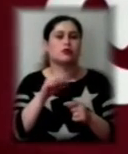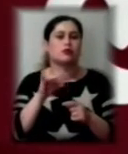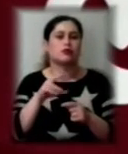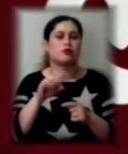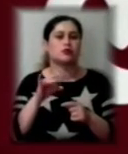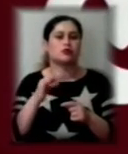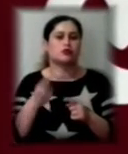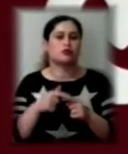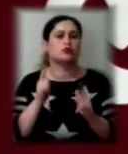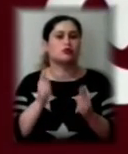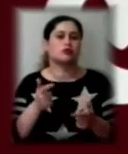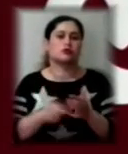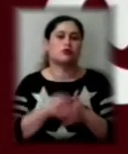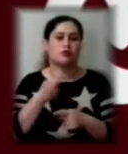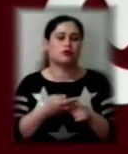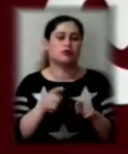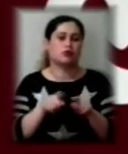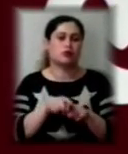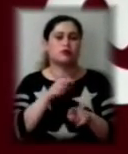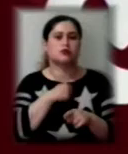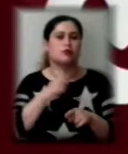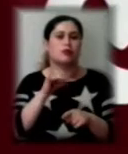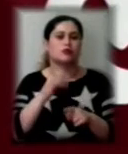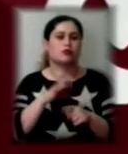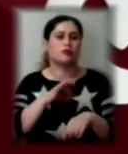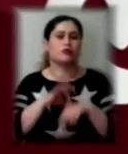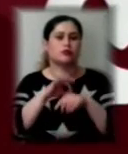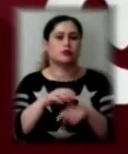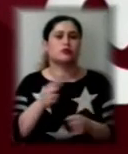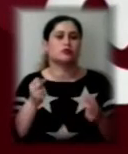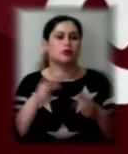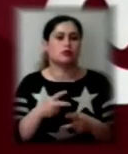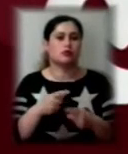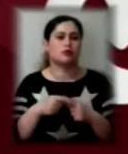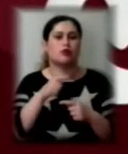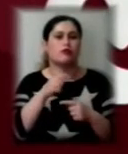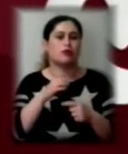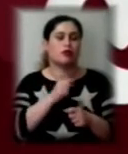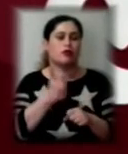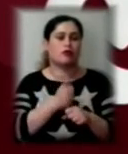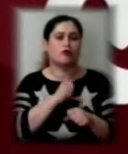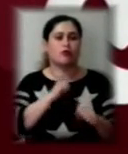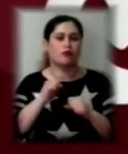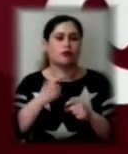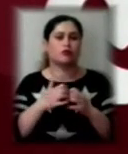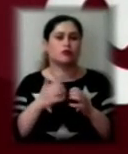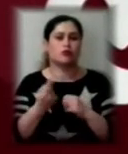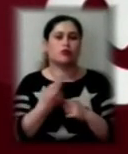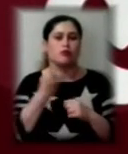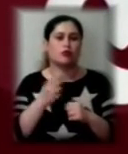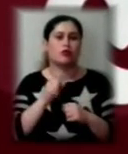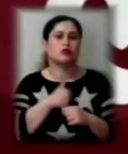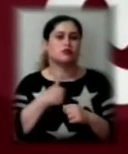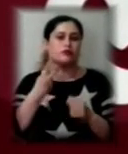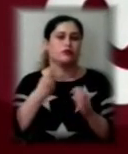заяви, таке саме підобстеження було проведено фахівцями головного управління Держпродспоживслужби в Херсонській області